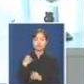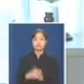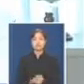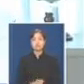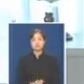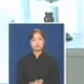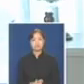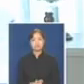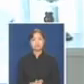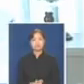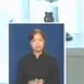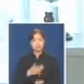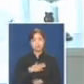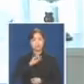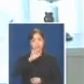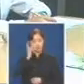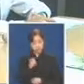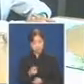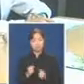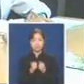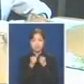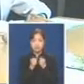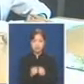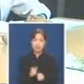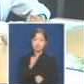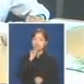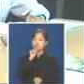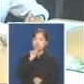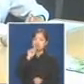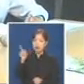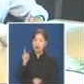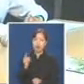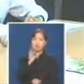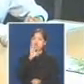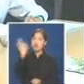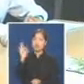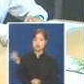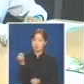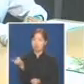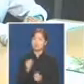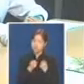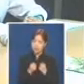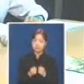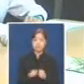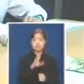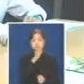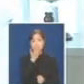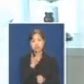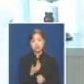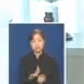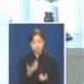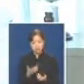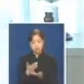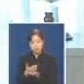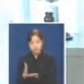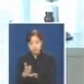ซึ่งนโยบายของผมก็ให้ไปแล้วว่าความพยายามเนี่ยควรจะฟ้องร้องให้น้อยที่สุดเพราะว่าพูดไปแล้วนะครับเงินที่ได้คืนจากการฟ้องร้องกับค่าใช้จ่